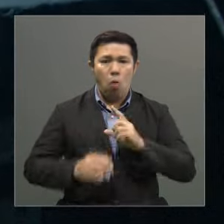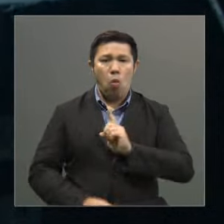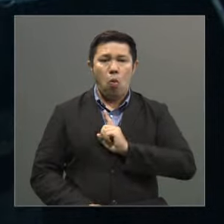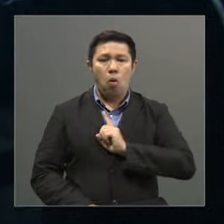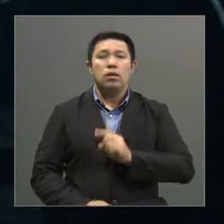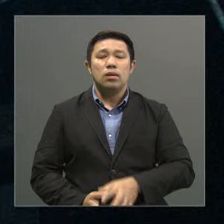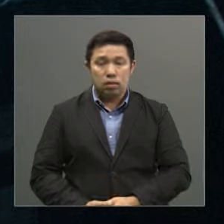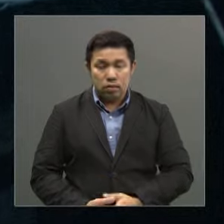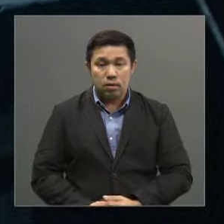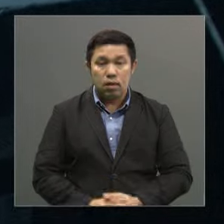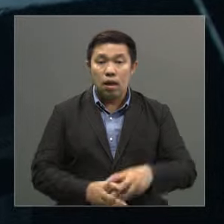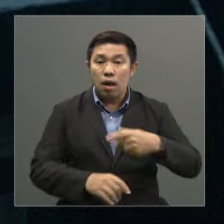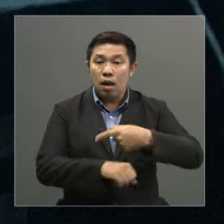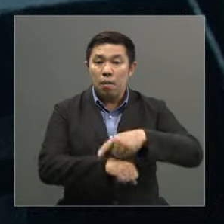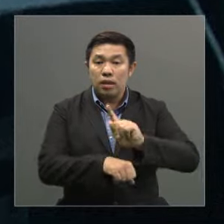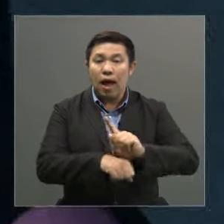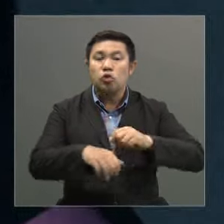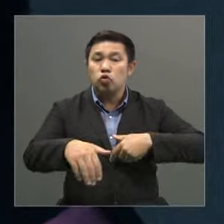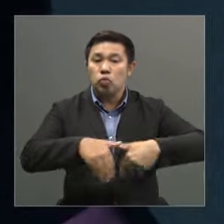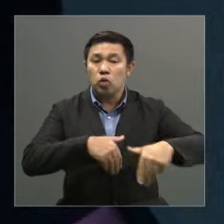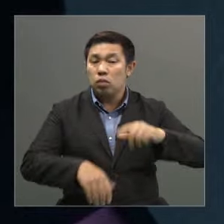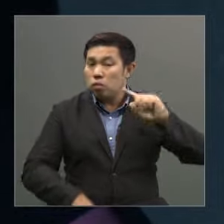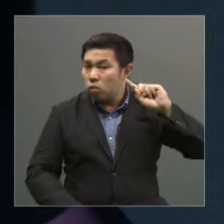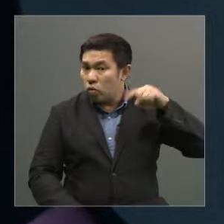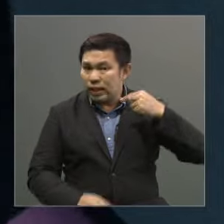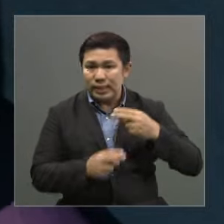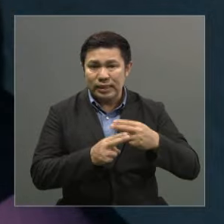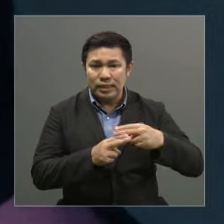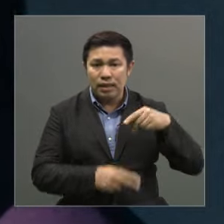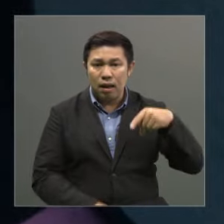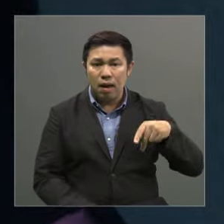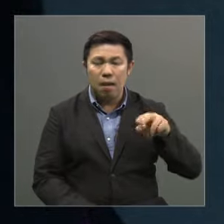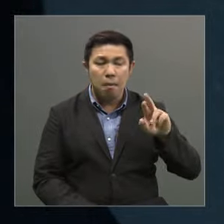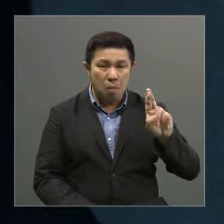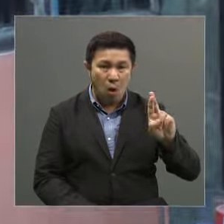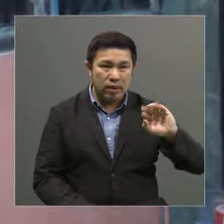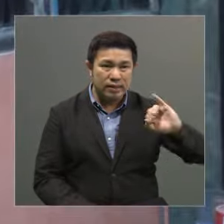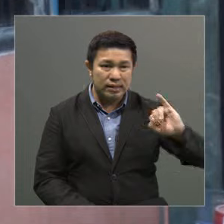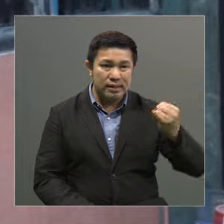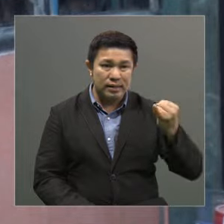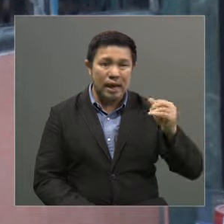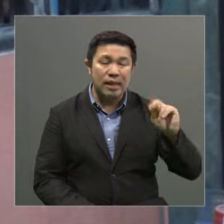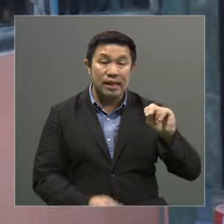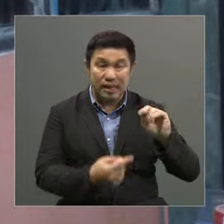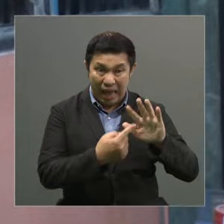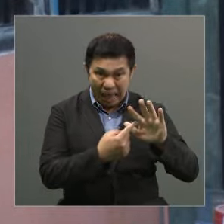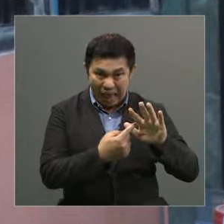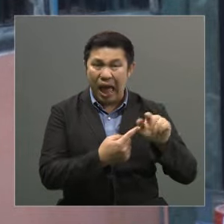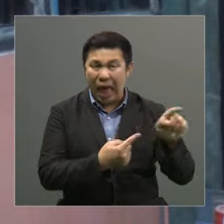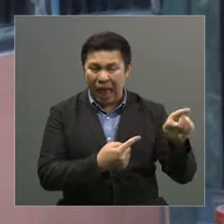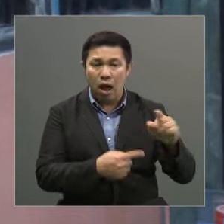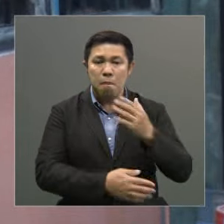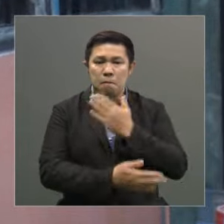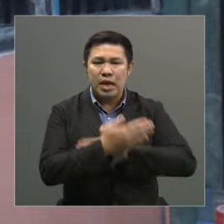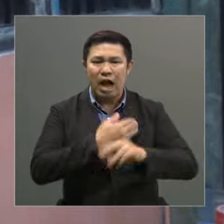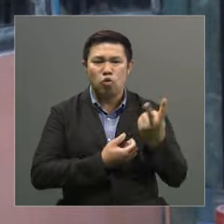ทีนี้ทางด้านประธานชุมชนนะนางสาวพรจนาจำเนียนก็เล่าให้ฟังแบบนี้ว่ากรณีนี้เนี่ยเป็นผู้ป่วยพิ